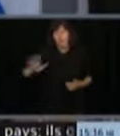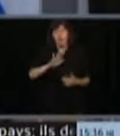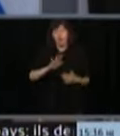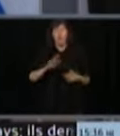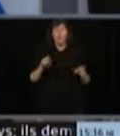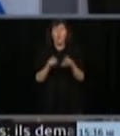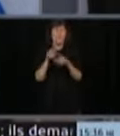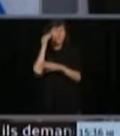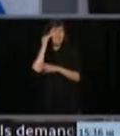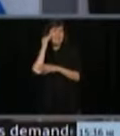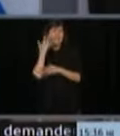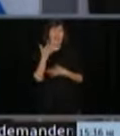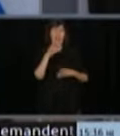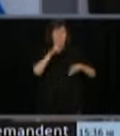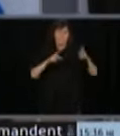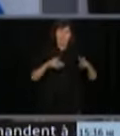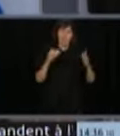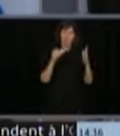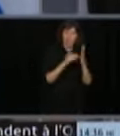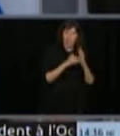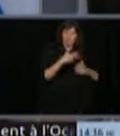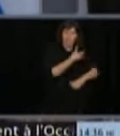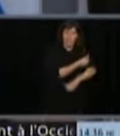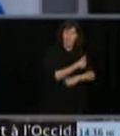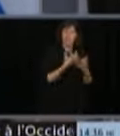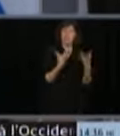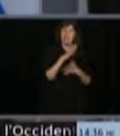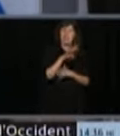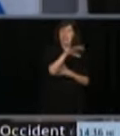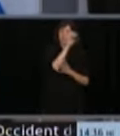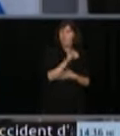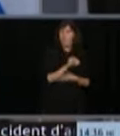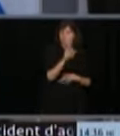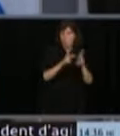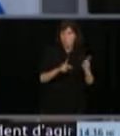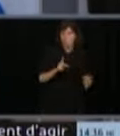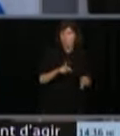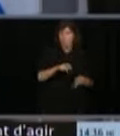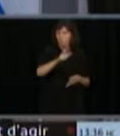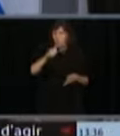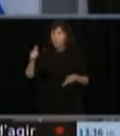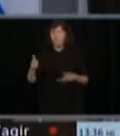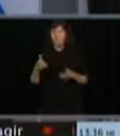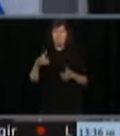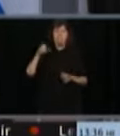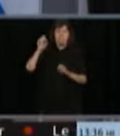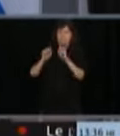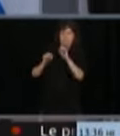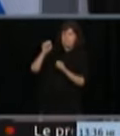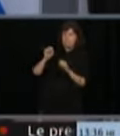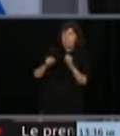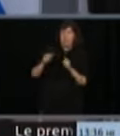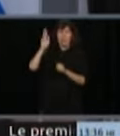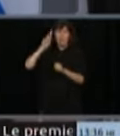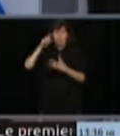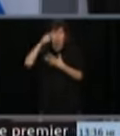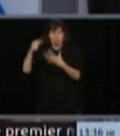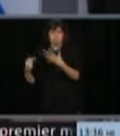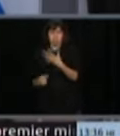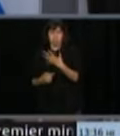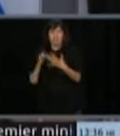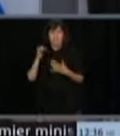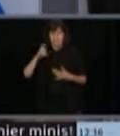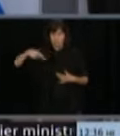de gens qui sont vraiment anti-vaccins. Les autres, c'est des hésitants, pour toutes sortes de raisons, etc. Fait que si vous connaissez du monde qui hésite, puis vous êtes vacciné,